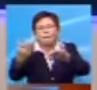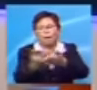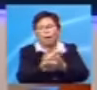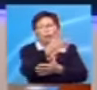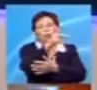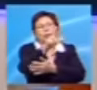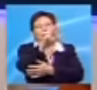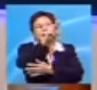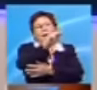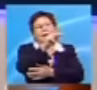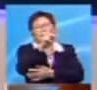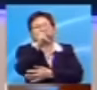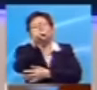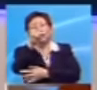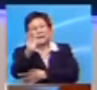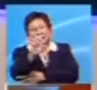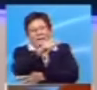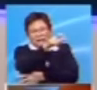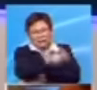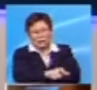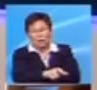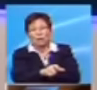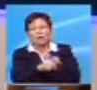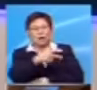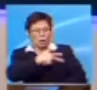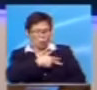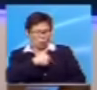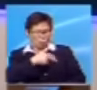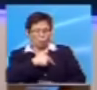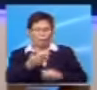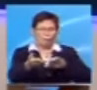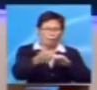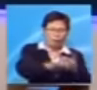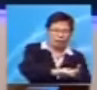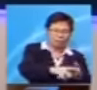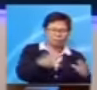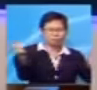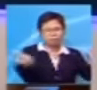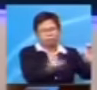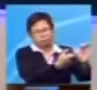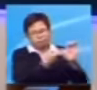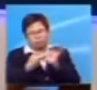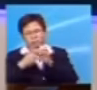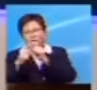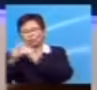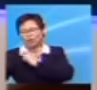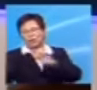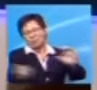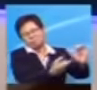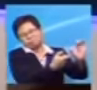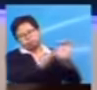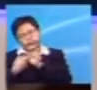Klang NK Mang Indonesia sebah trailer